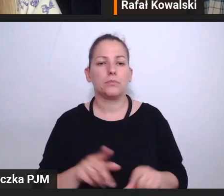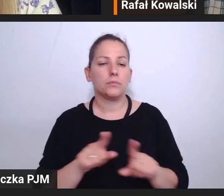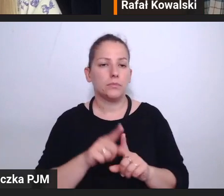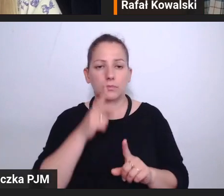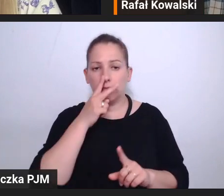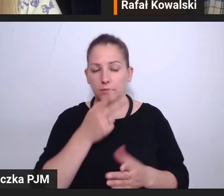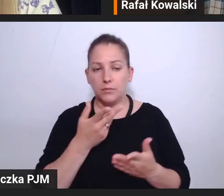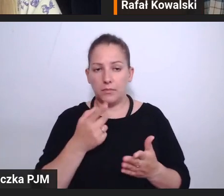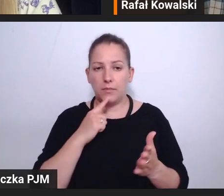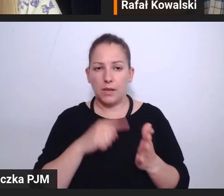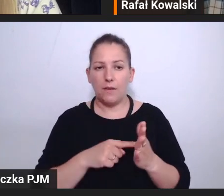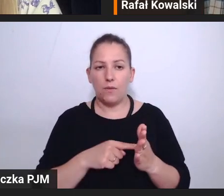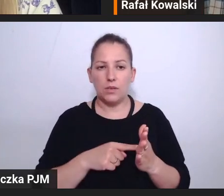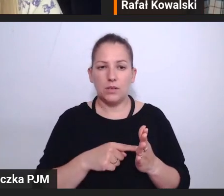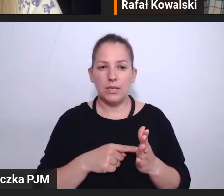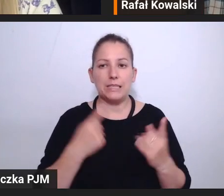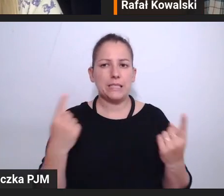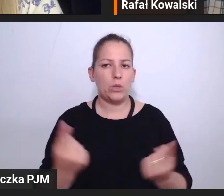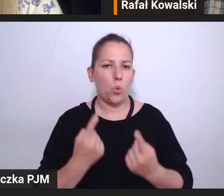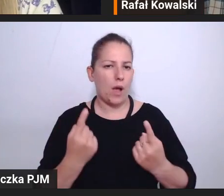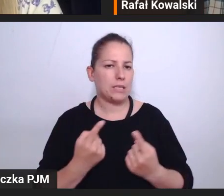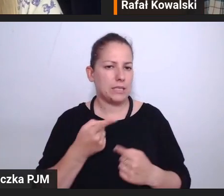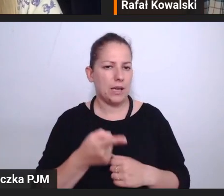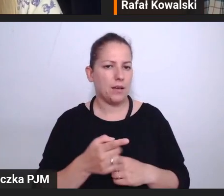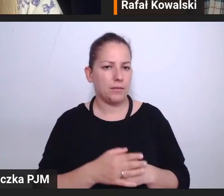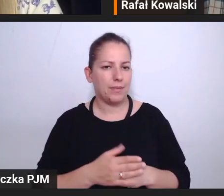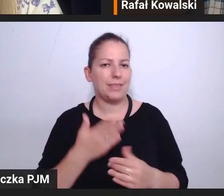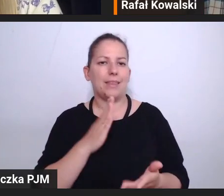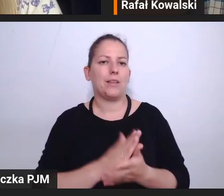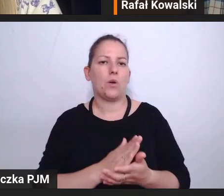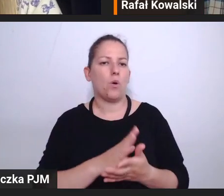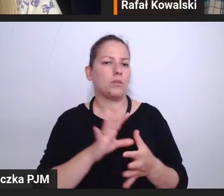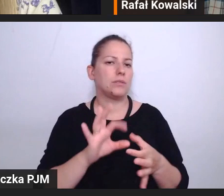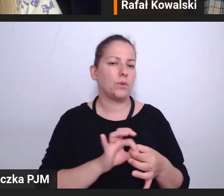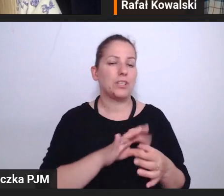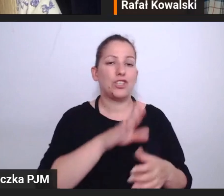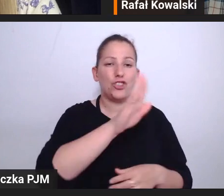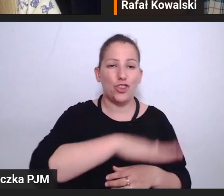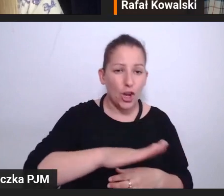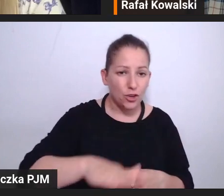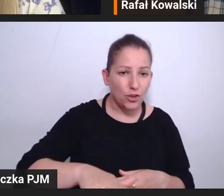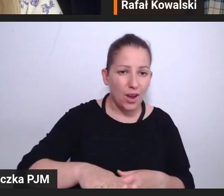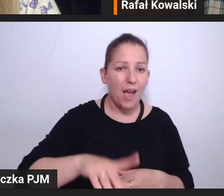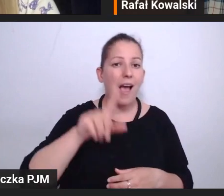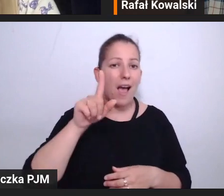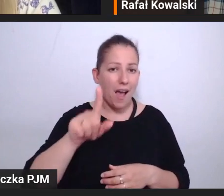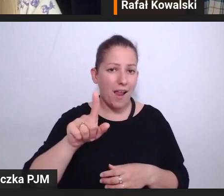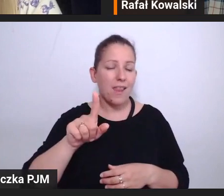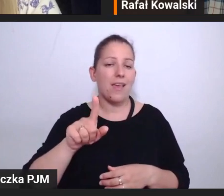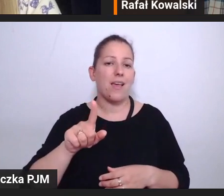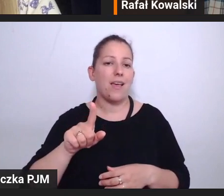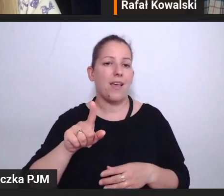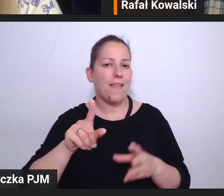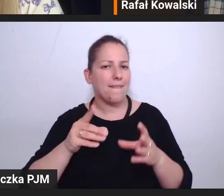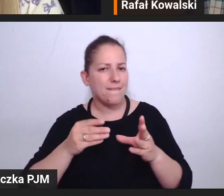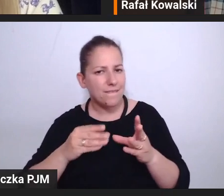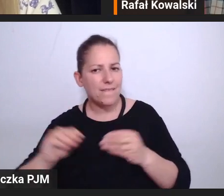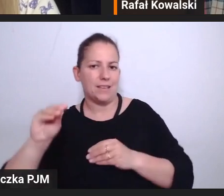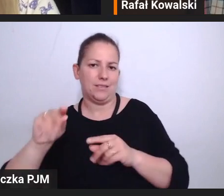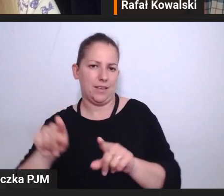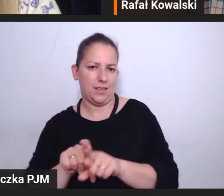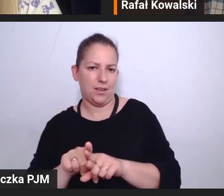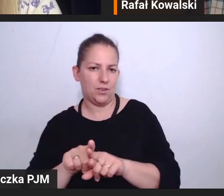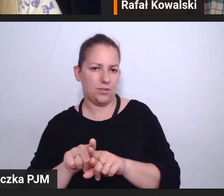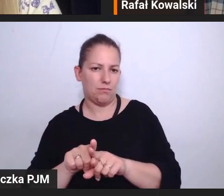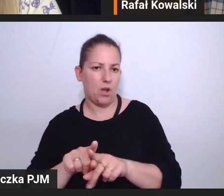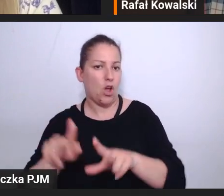mamy właśnie takie sytuacje nie tylko związane z dziećmi, ale jakby z szerszym podejściem, tak? Czyli